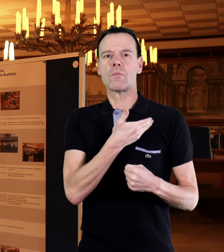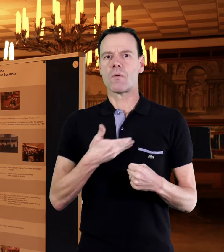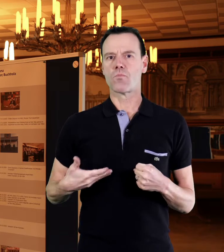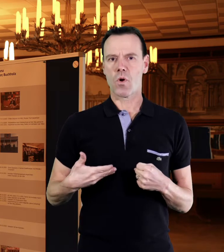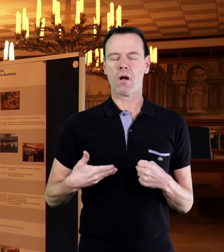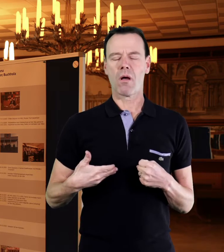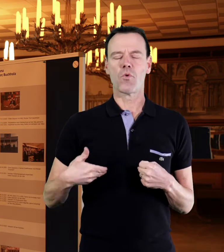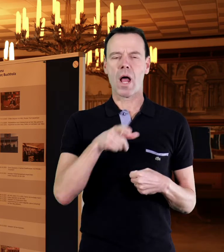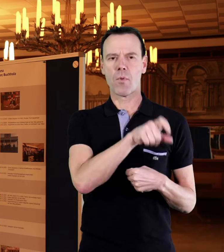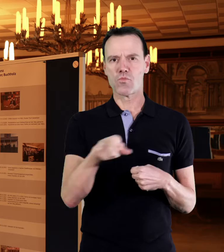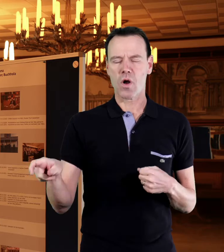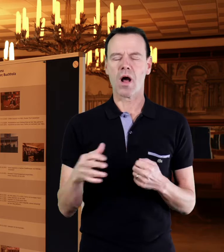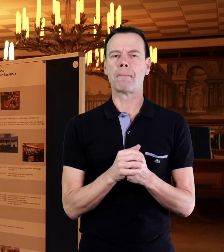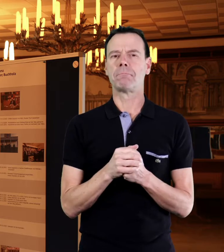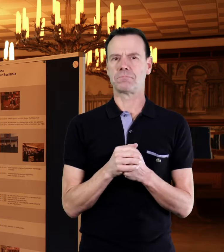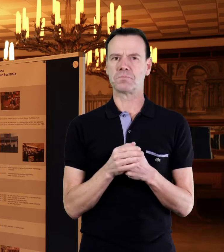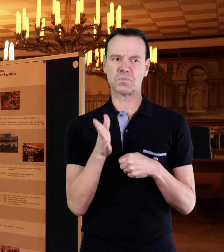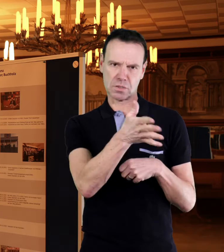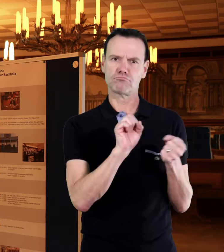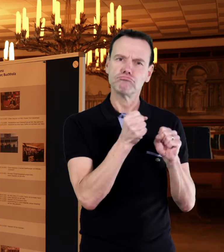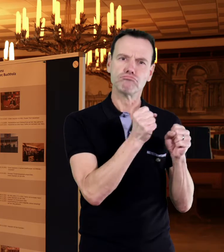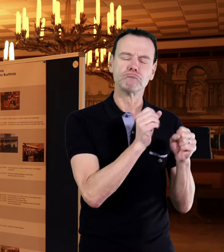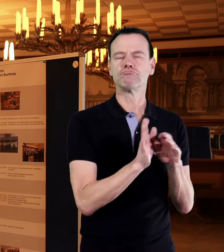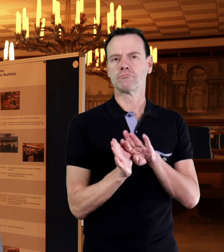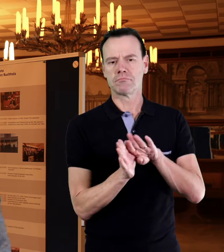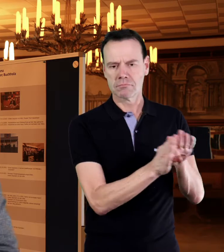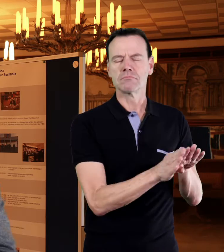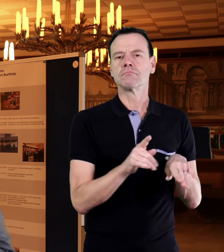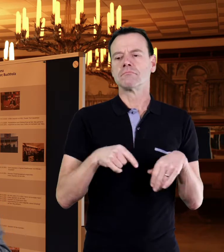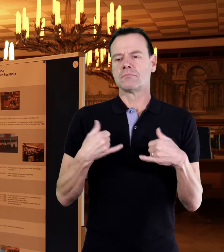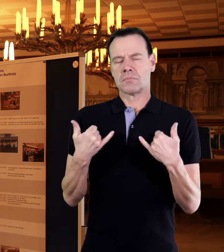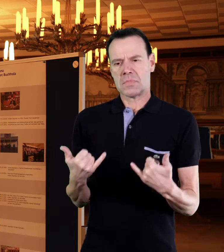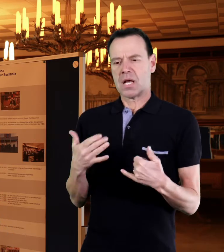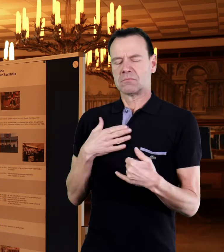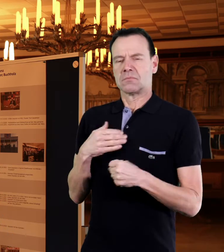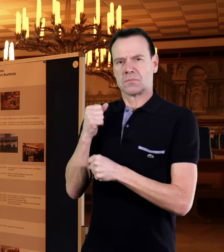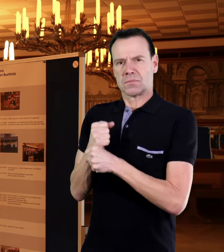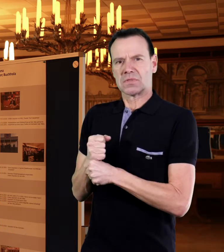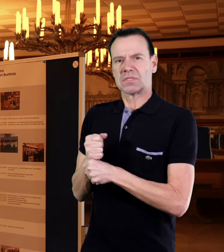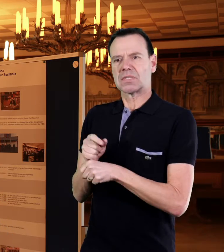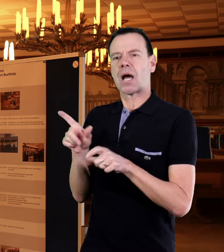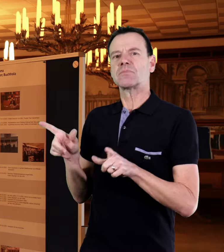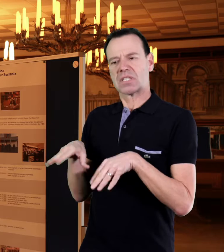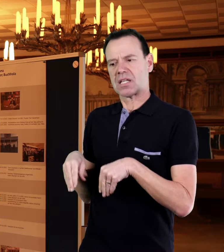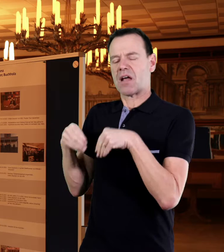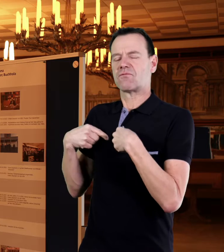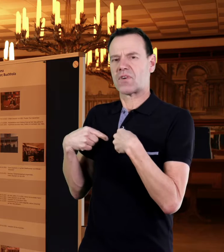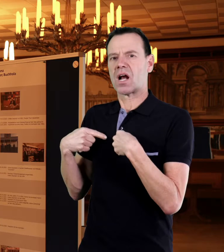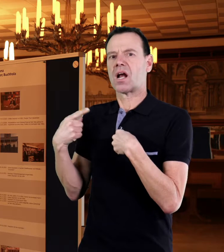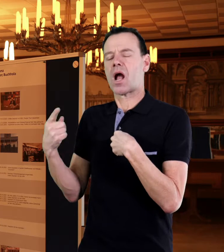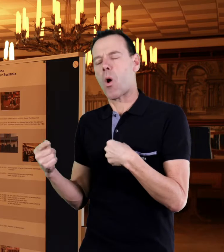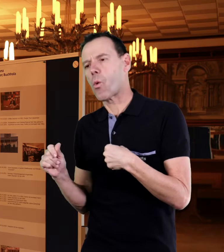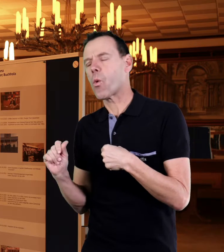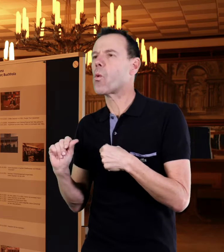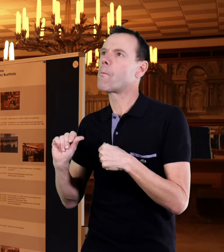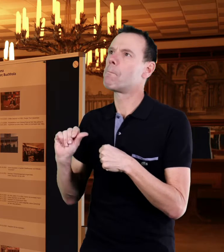Bürger, neben all diesen Aktivitäten war der Beginn meiner Amtszeit jedoch auch und ganz besonders